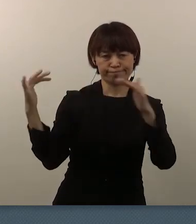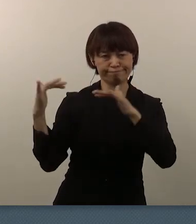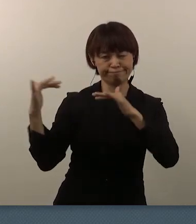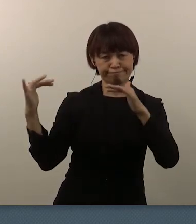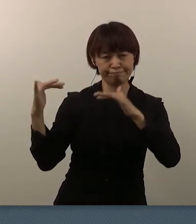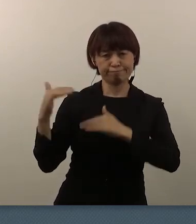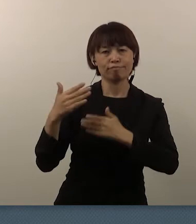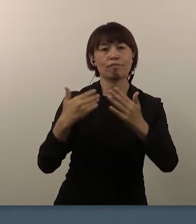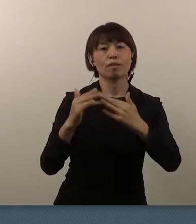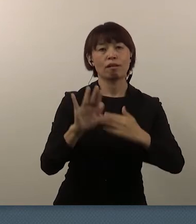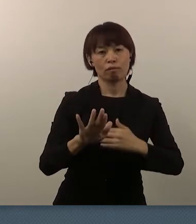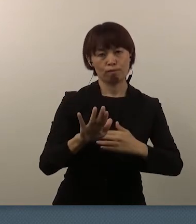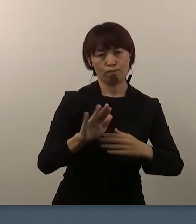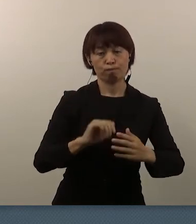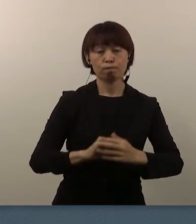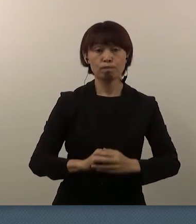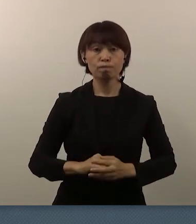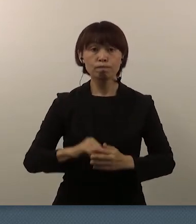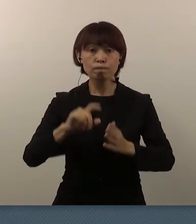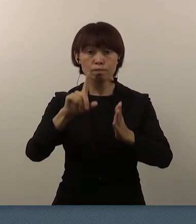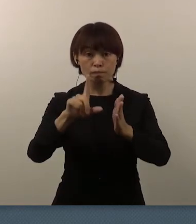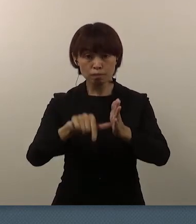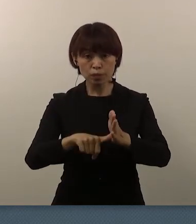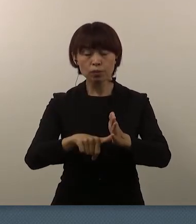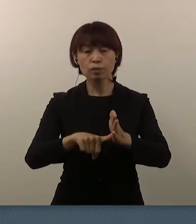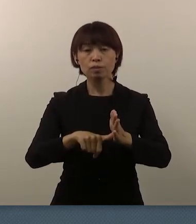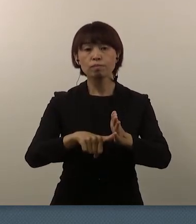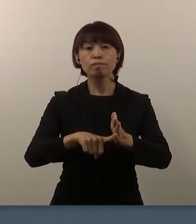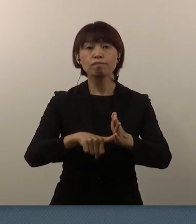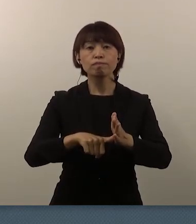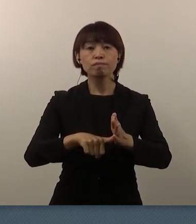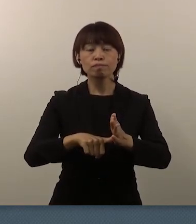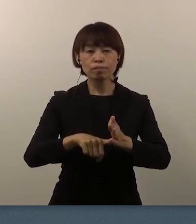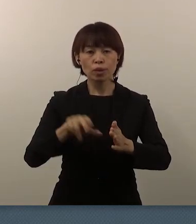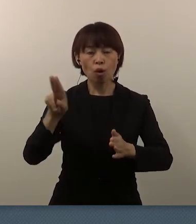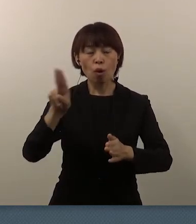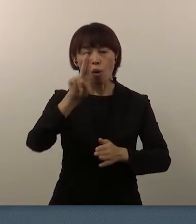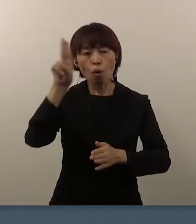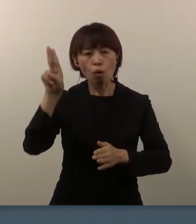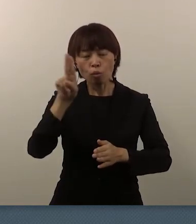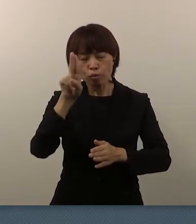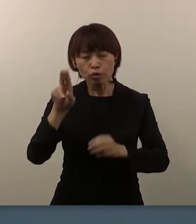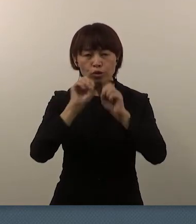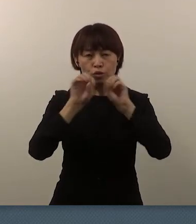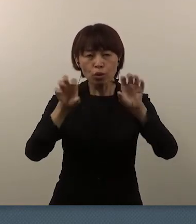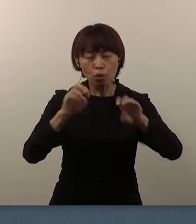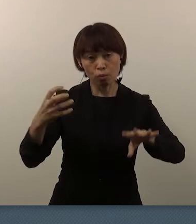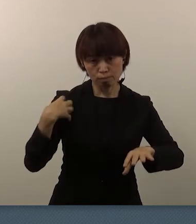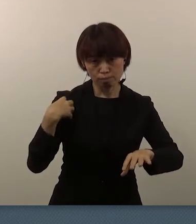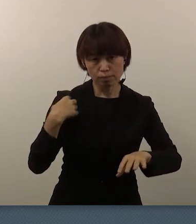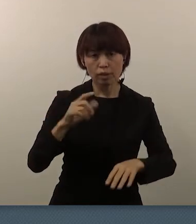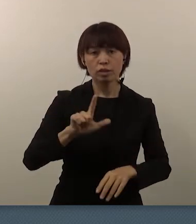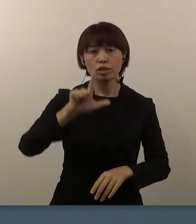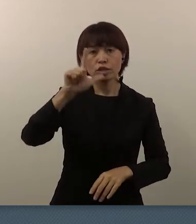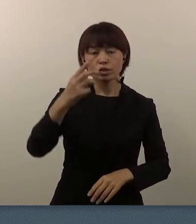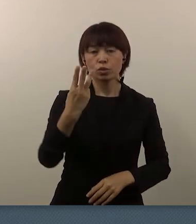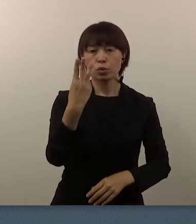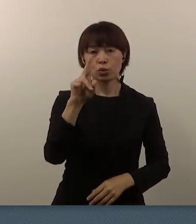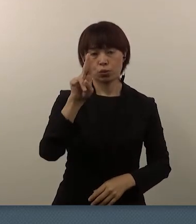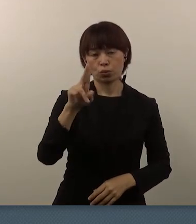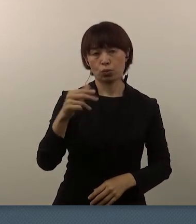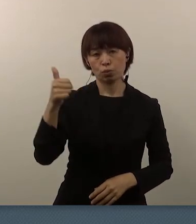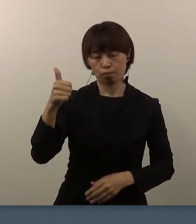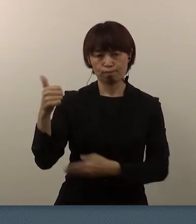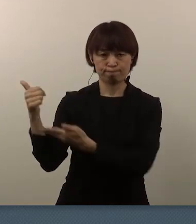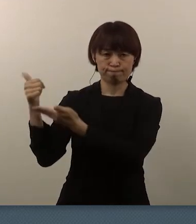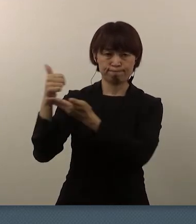。その時に、あの時のその広報の前面に立っていた上優ですね、 市を